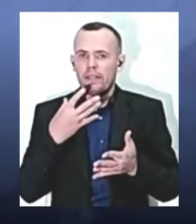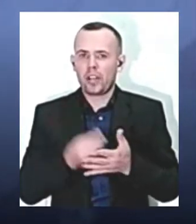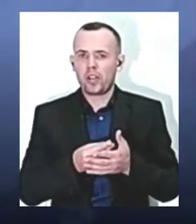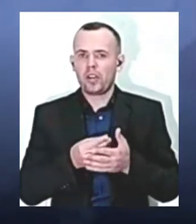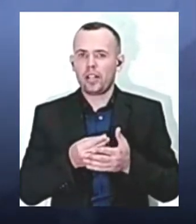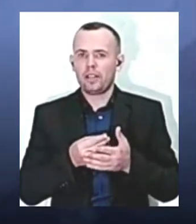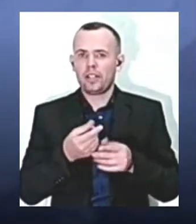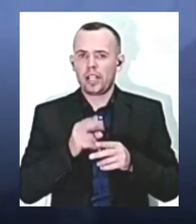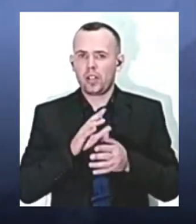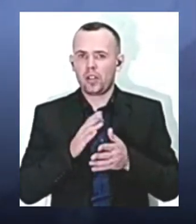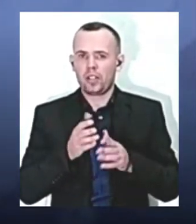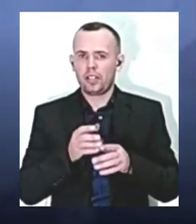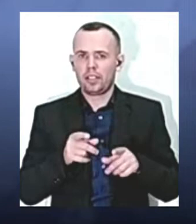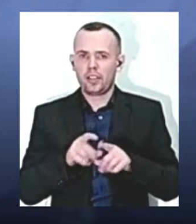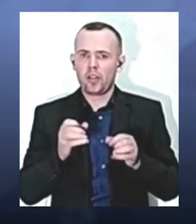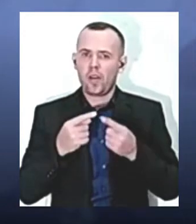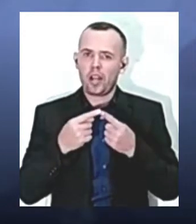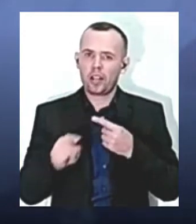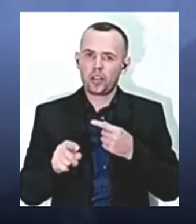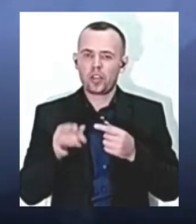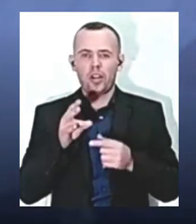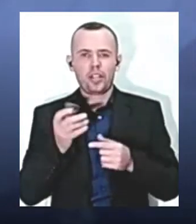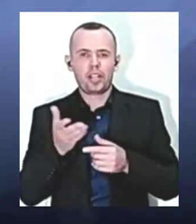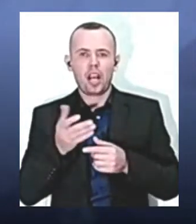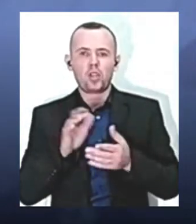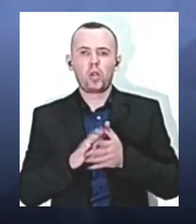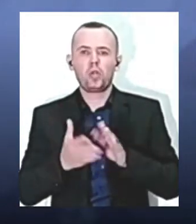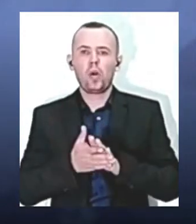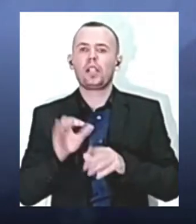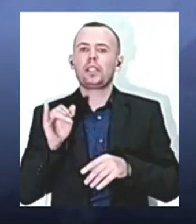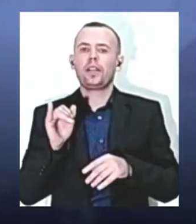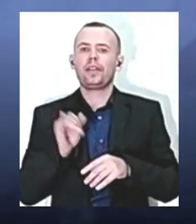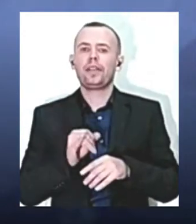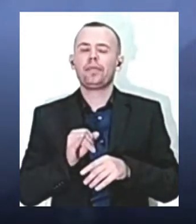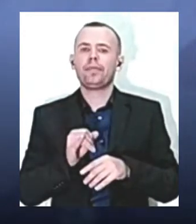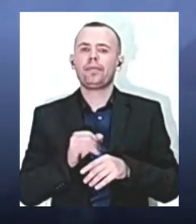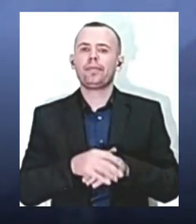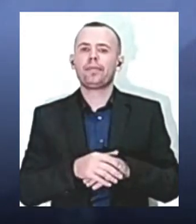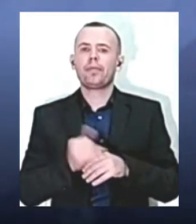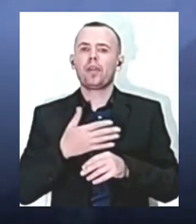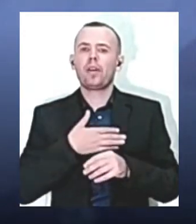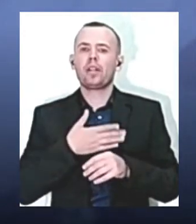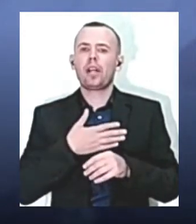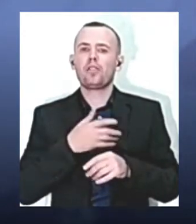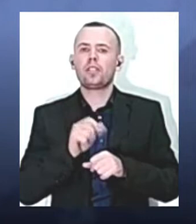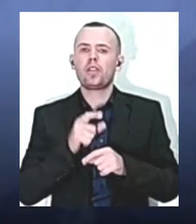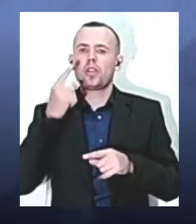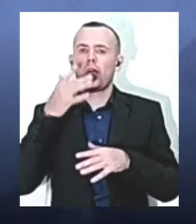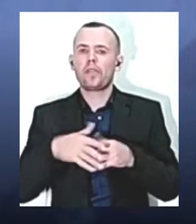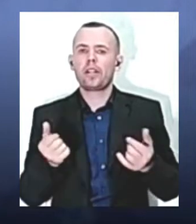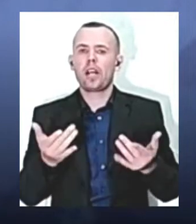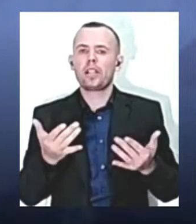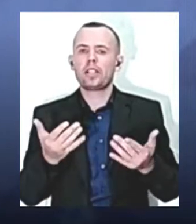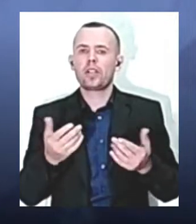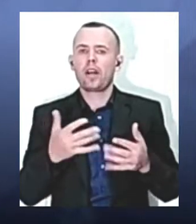трошки інше, ніж реальна ситуація. І наше завдання – зрозуміти, наскільки велика є відмінності між